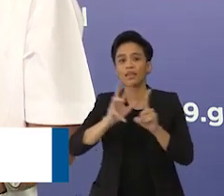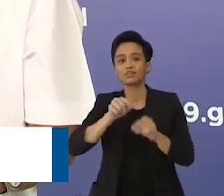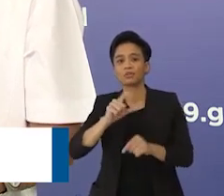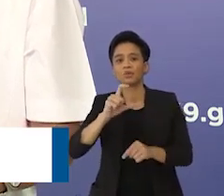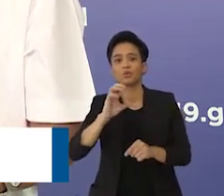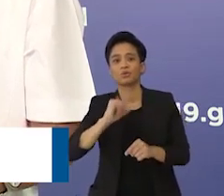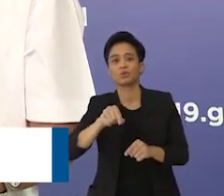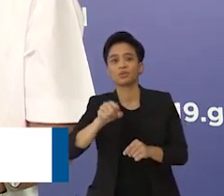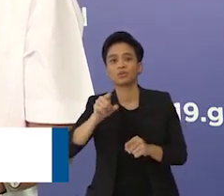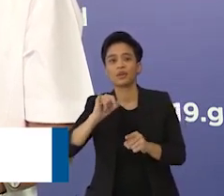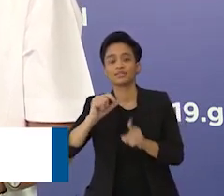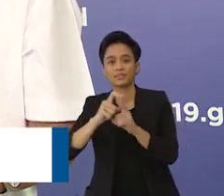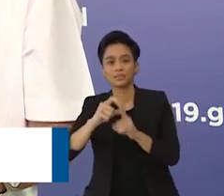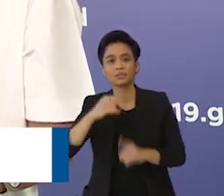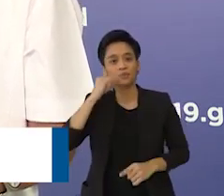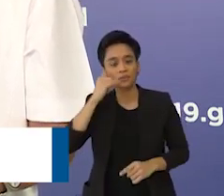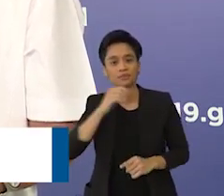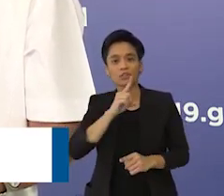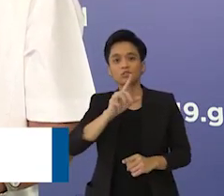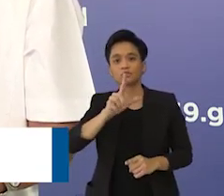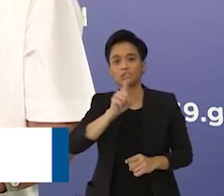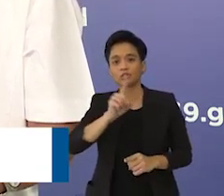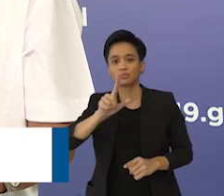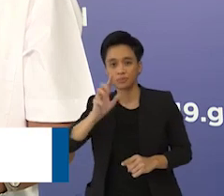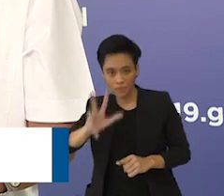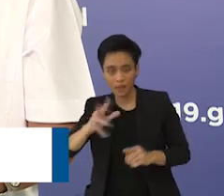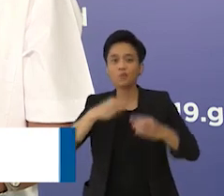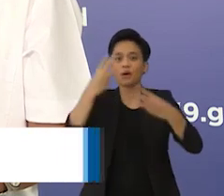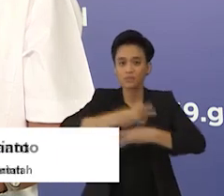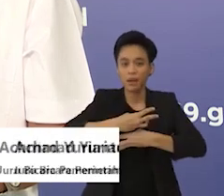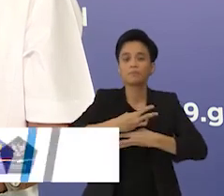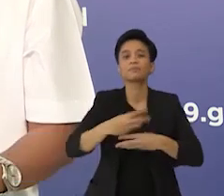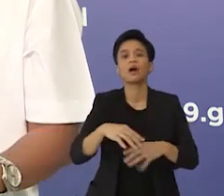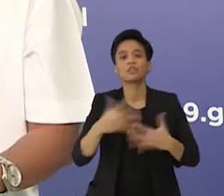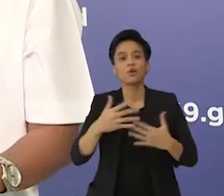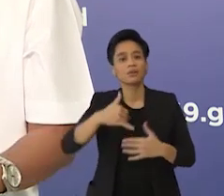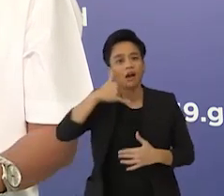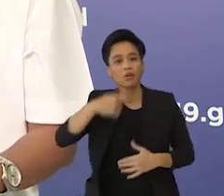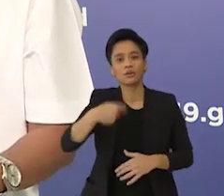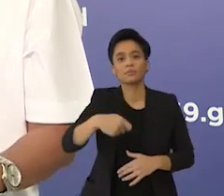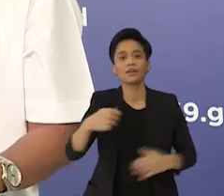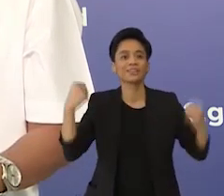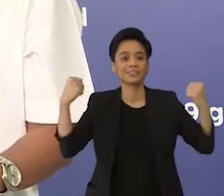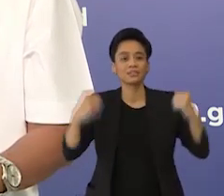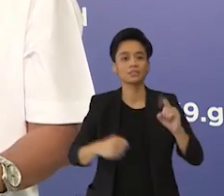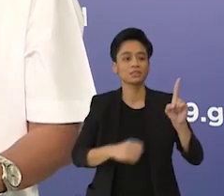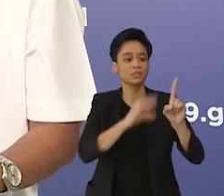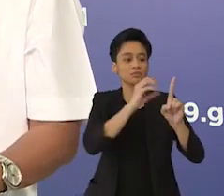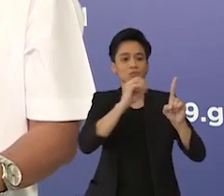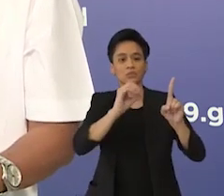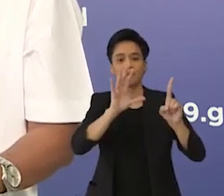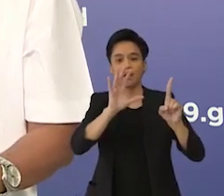119 di WhatsApp covert 19 di Halo Kemenkes di 1556